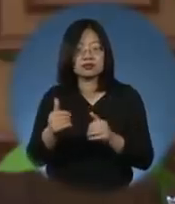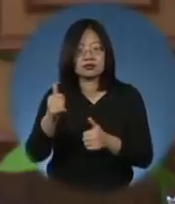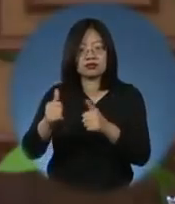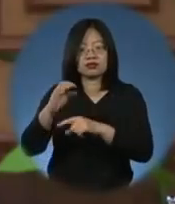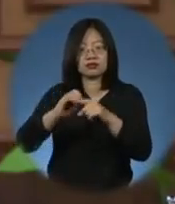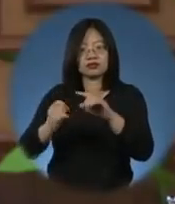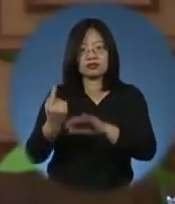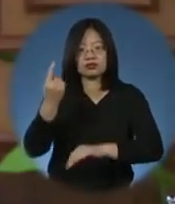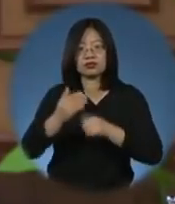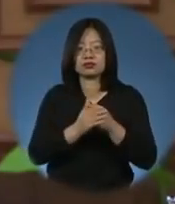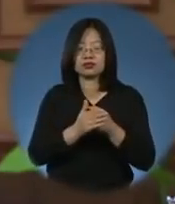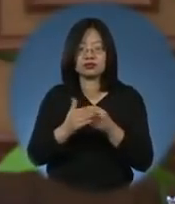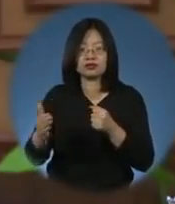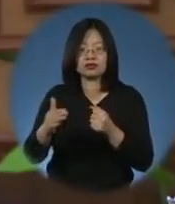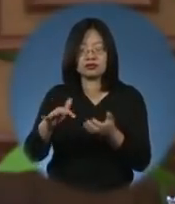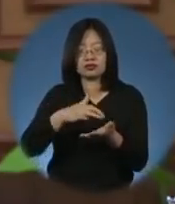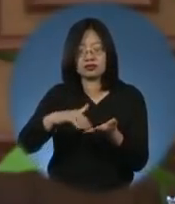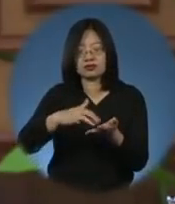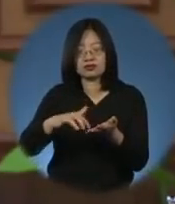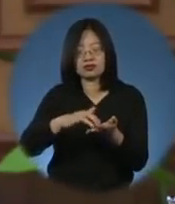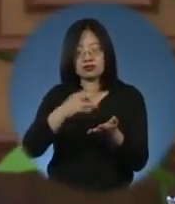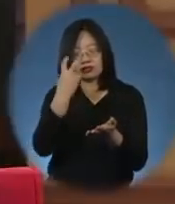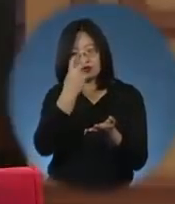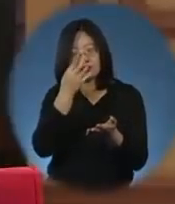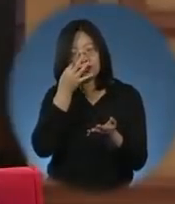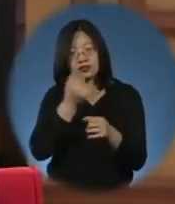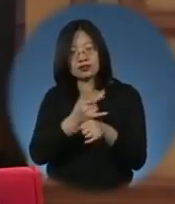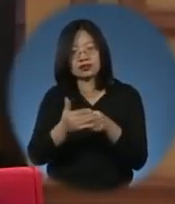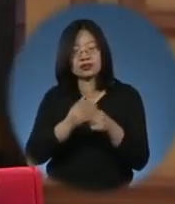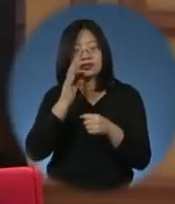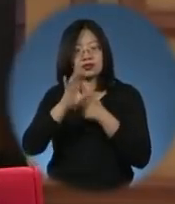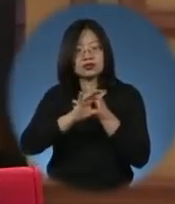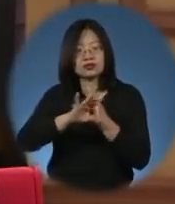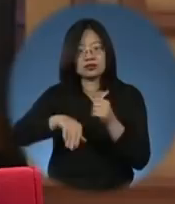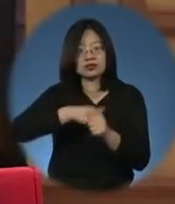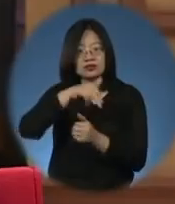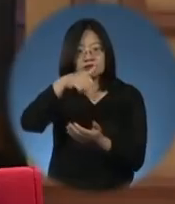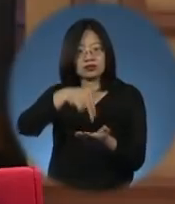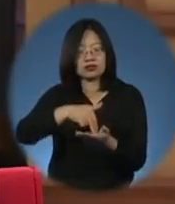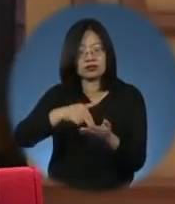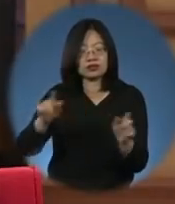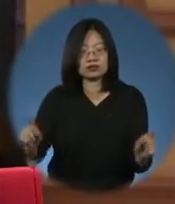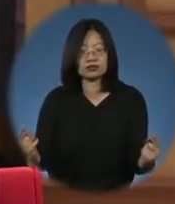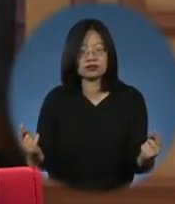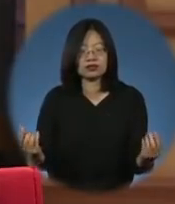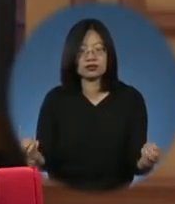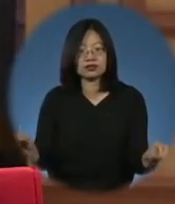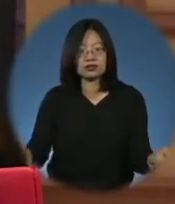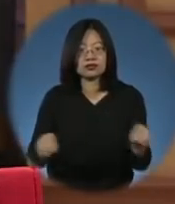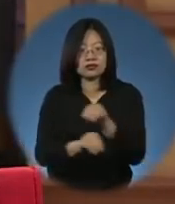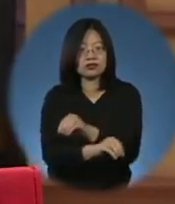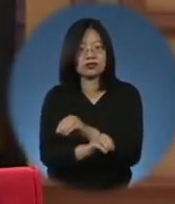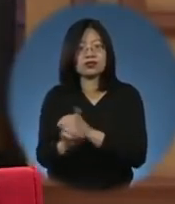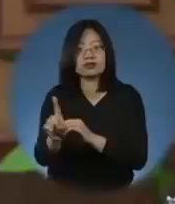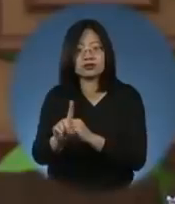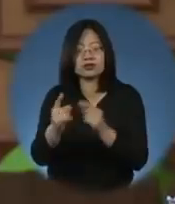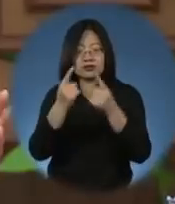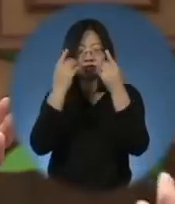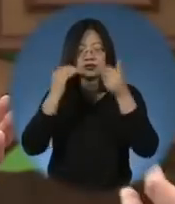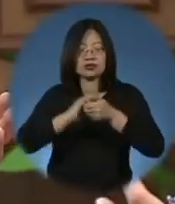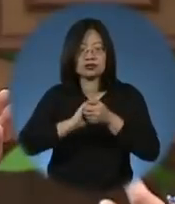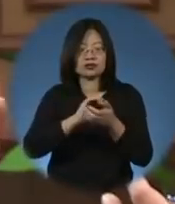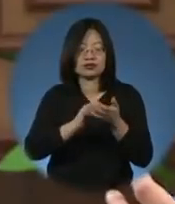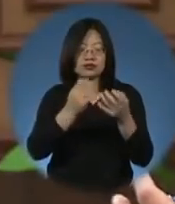경쟁률이 높으니까. 그렇죠. 걸러내느라고. 맞습니다. 예, 예. 근데 만일에 상황이 뒤집어진다면 어떻게 될까요? 대학은